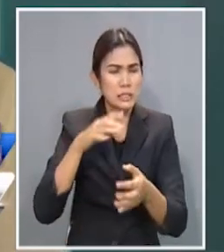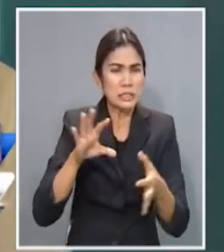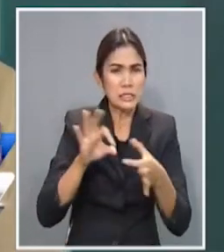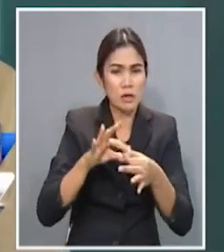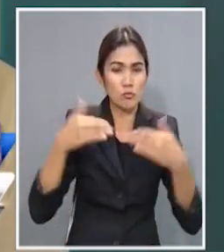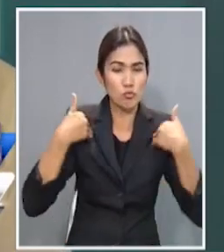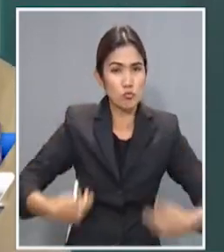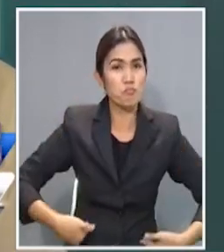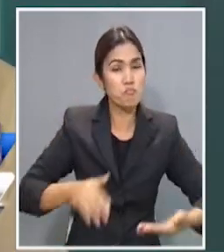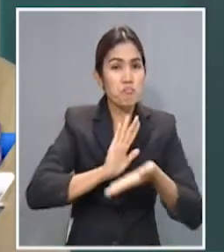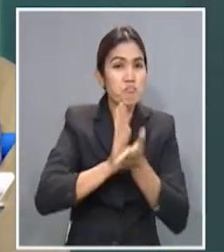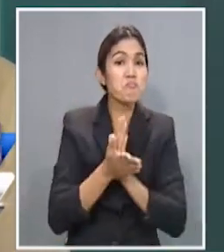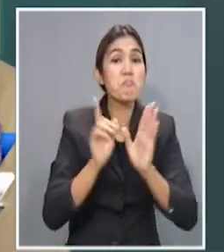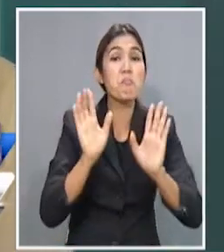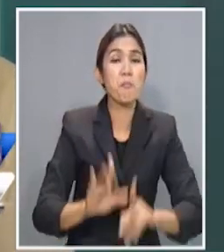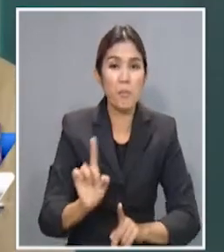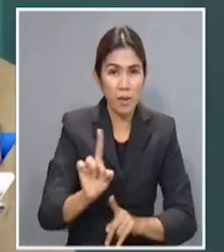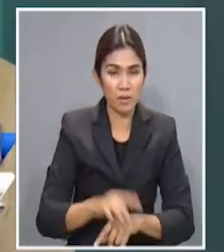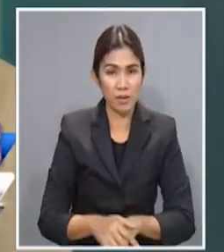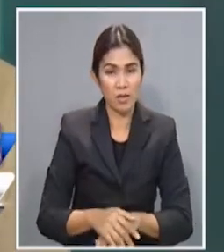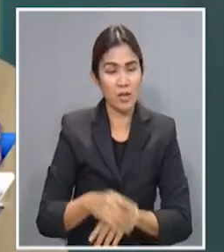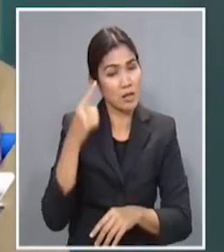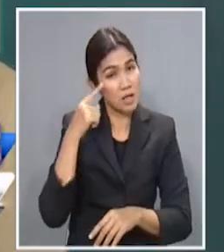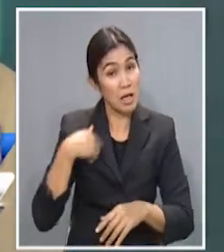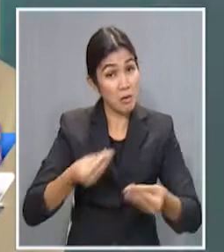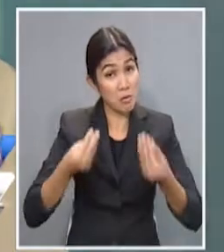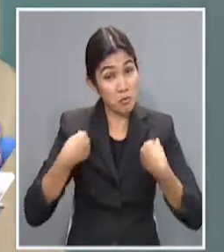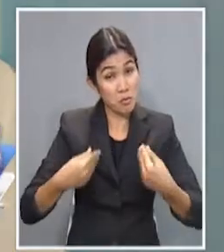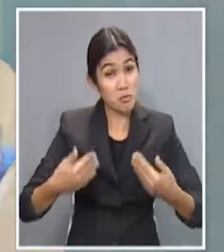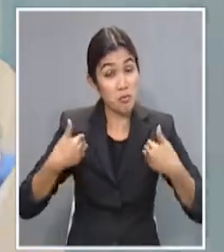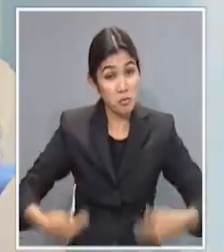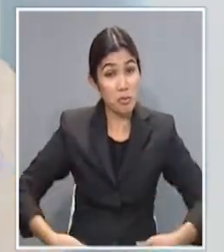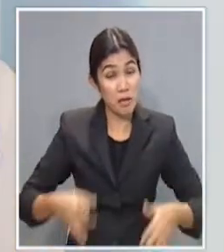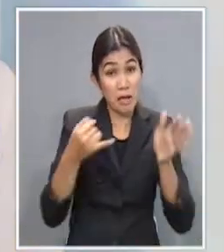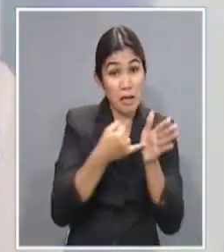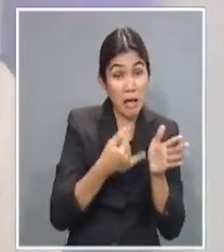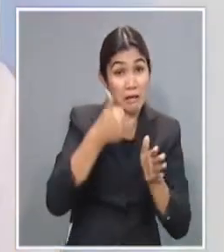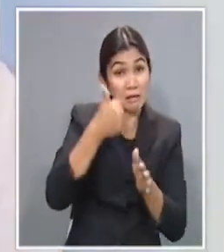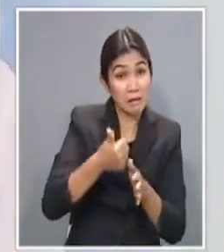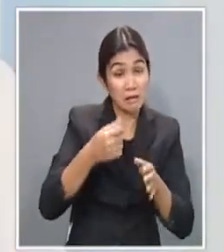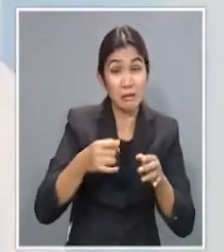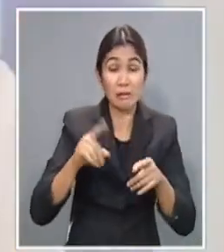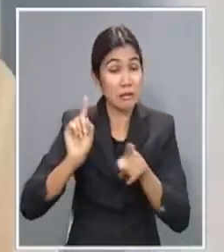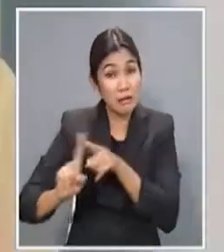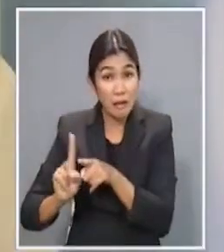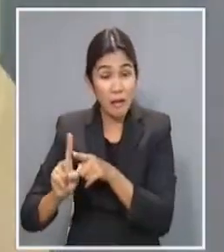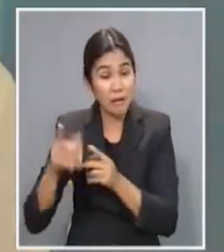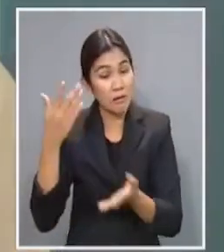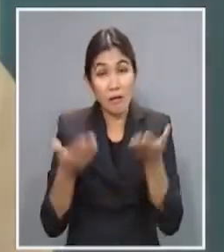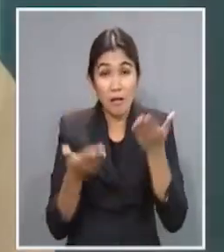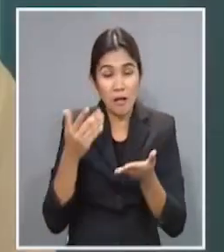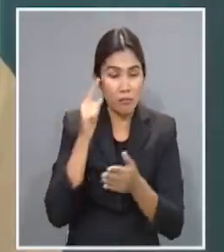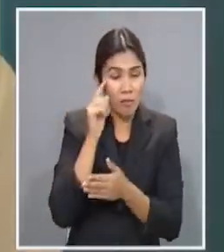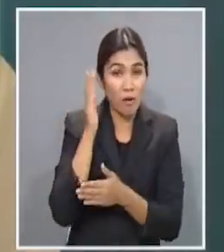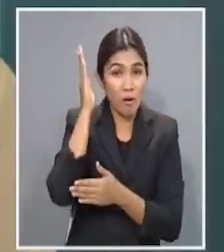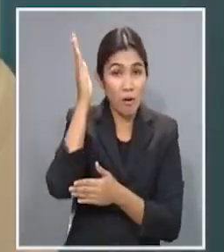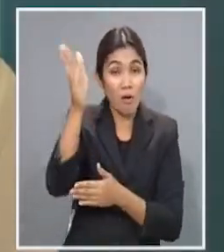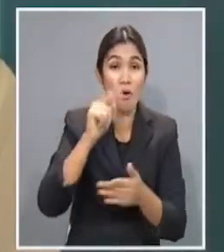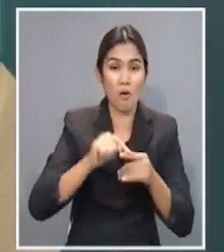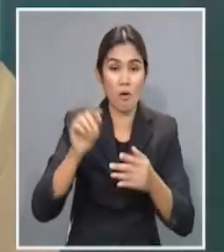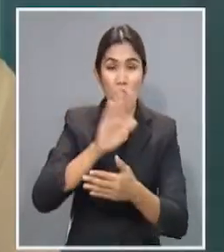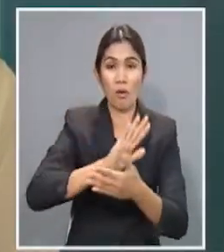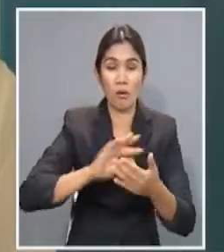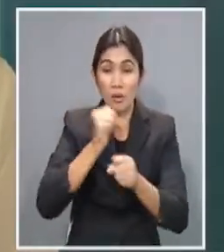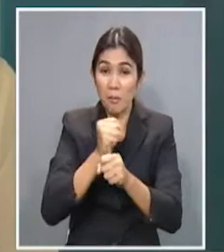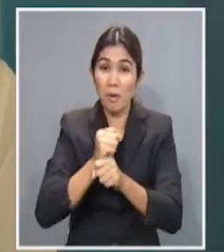องที่เล็กๆง่ายๆที่ทำให้ชีวิตของเราง่ายขึ้นดีขึ้นสะดวกขึ้นหรืออาจจะเป็นสิ่งที่สามารถช่วยขับเคลื่อนอนาคตของการ